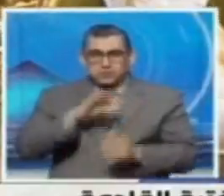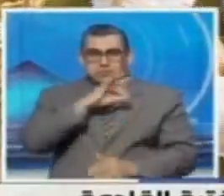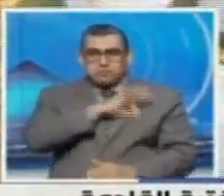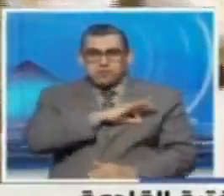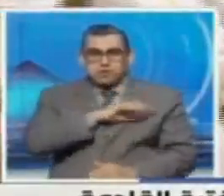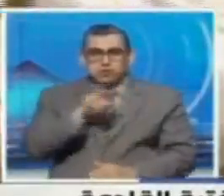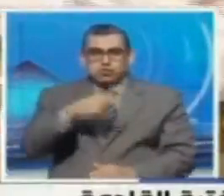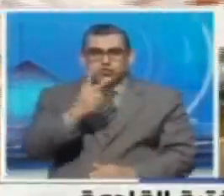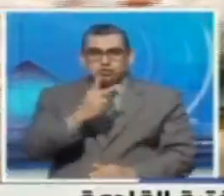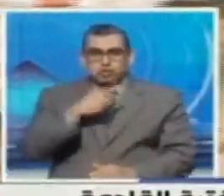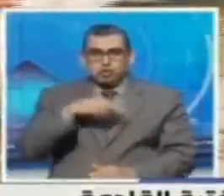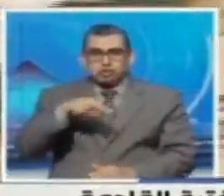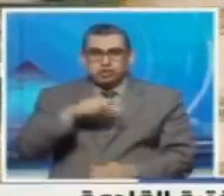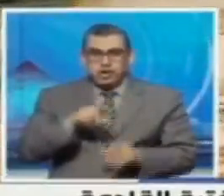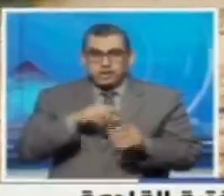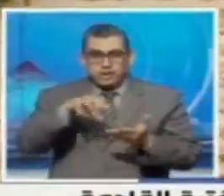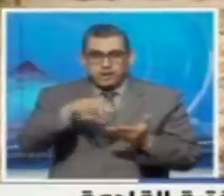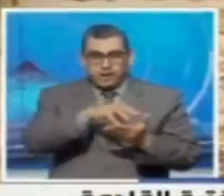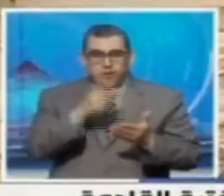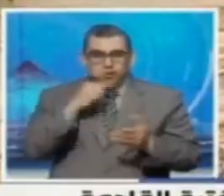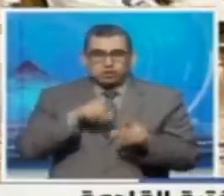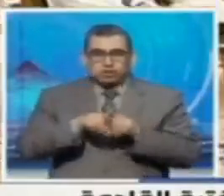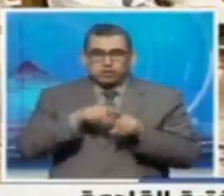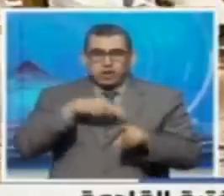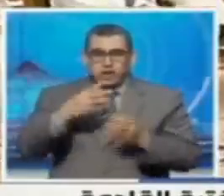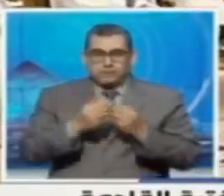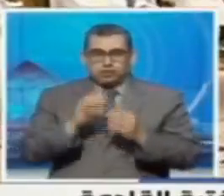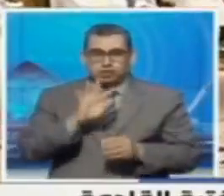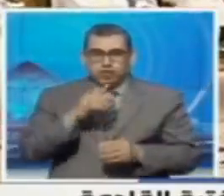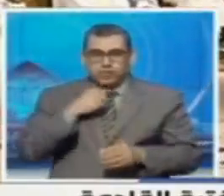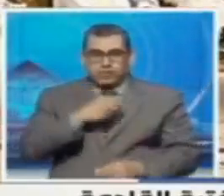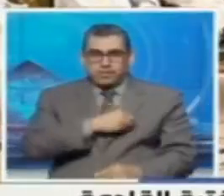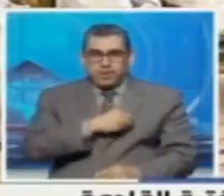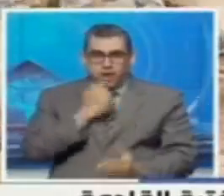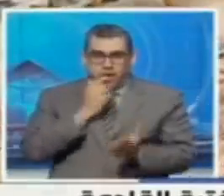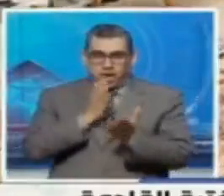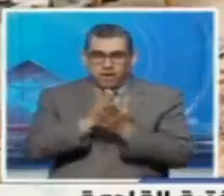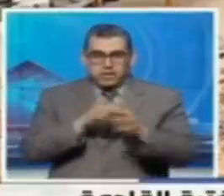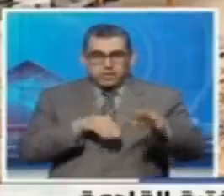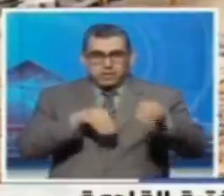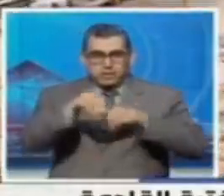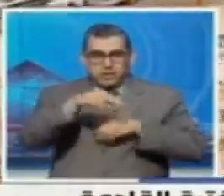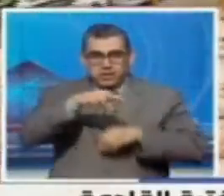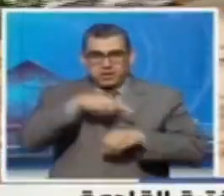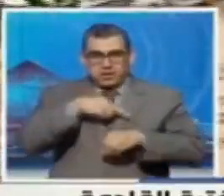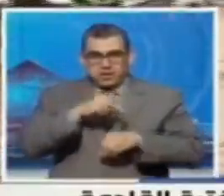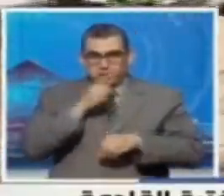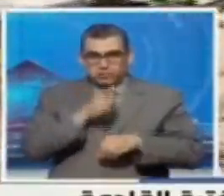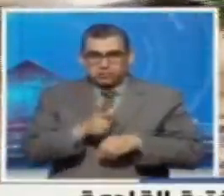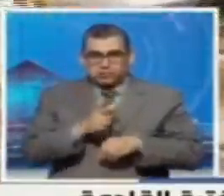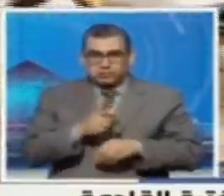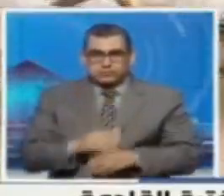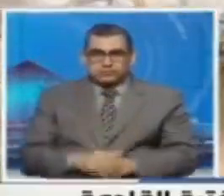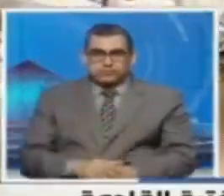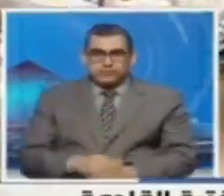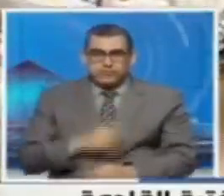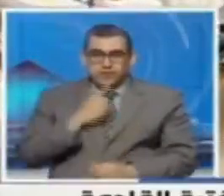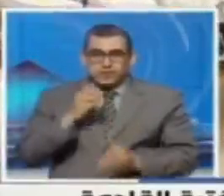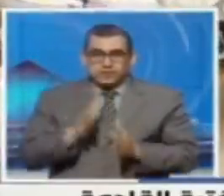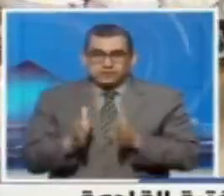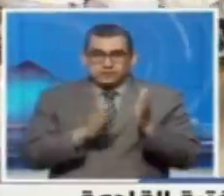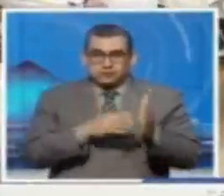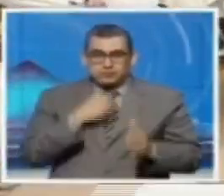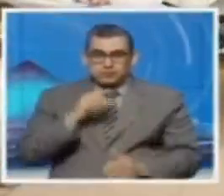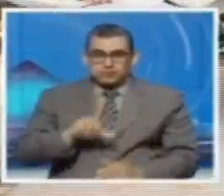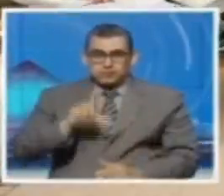البلدين والشعبين الشقيقين وفي ظل النوايا الصادقة المتبادلة بين الجانبين. من جانبه